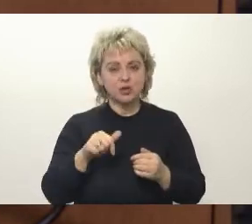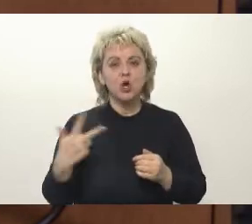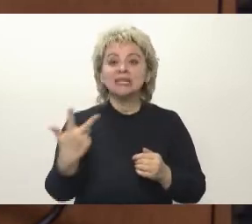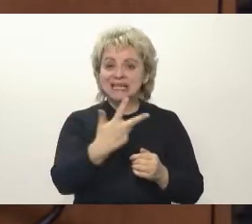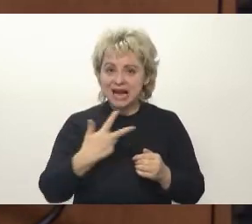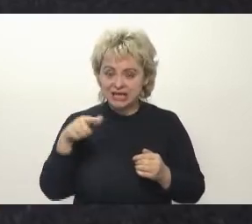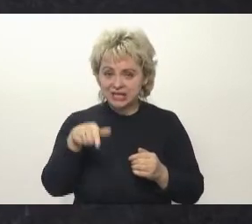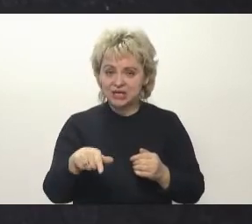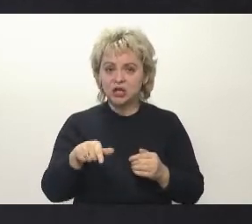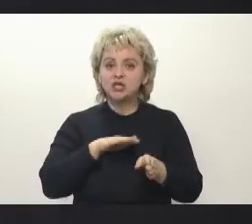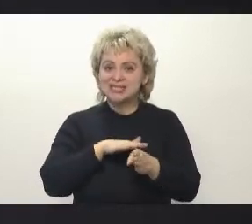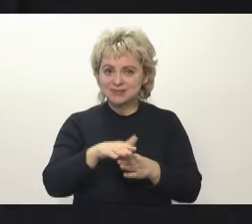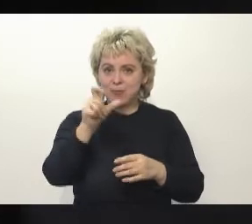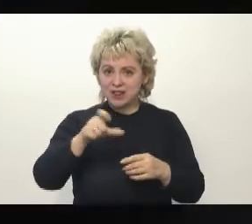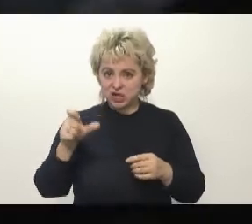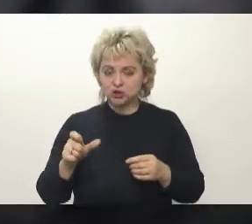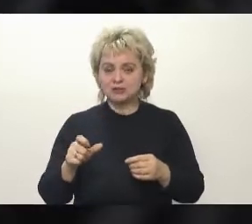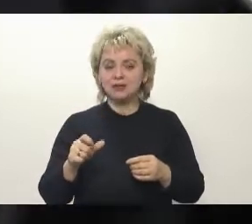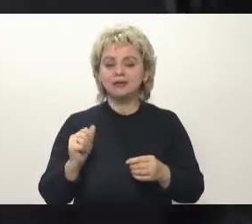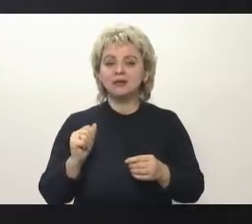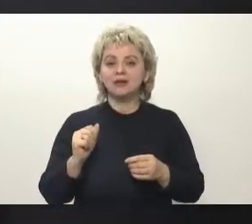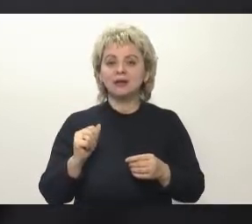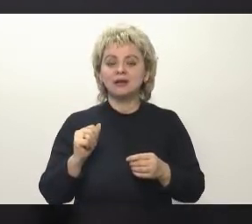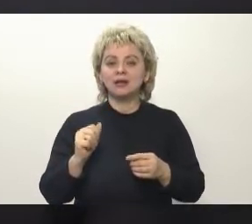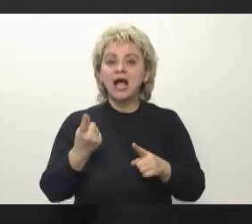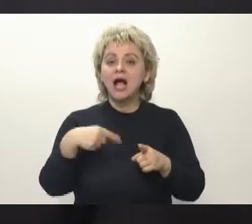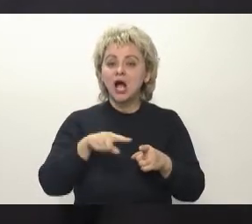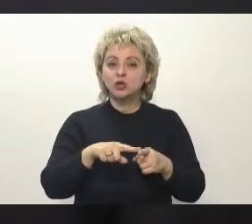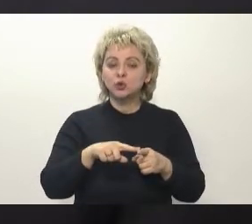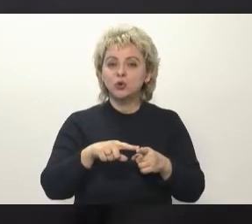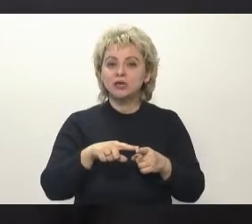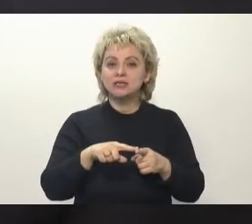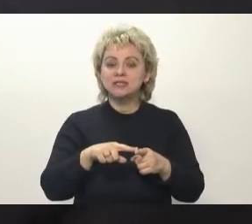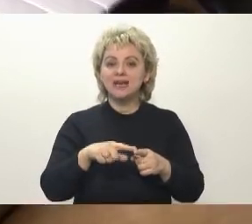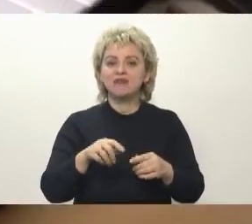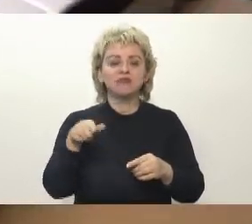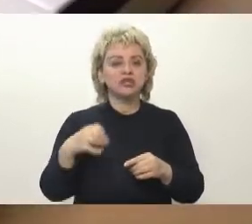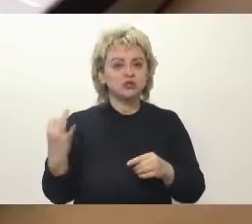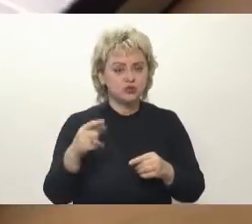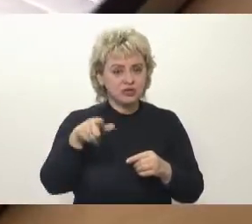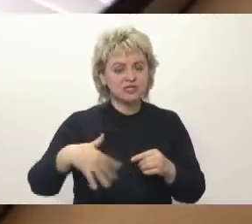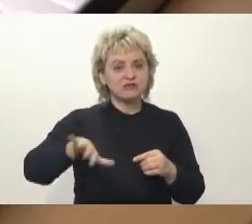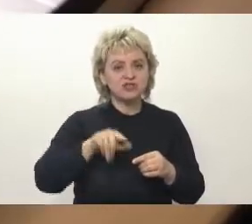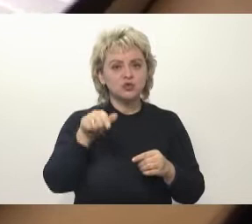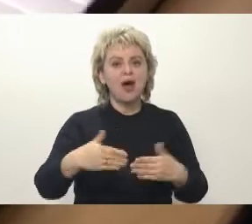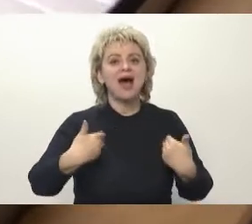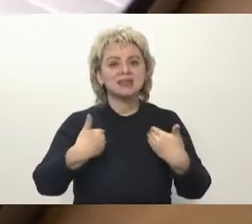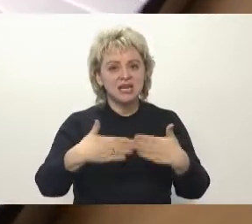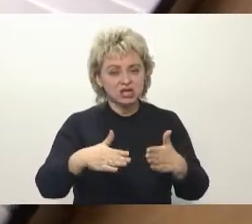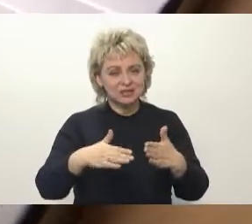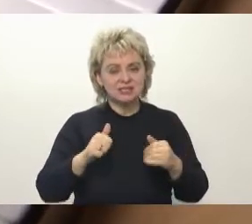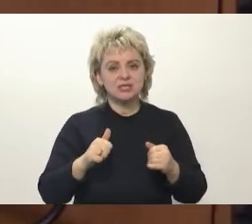троих рэперов, там, да, ну, которые в разной степени